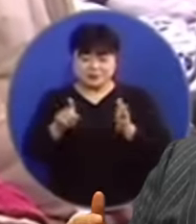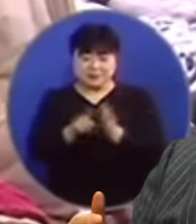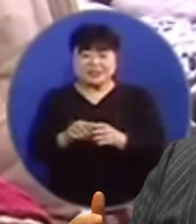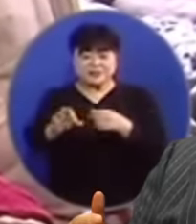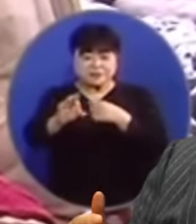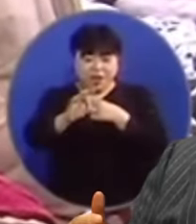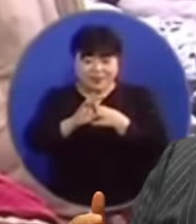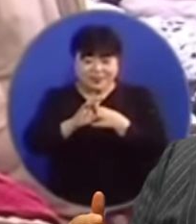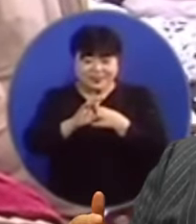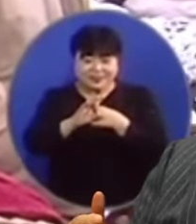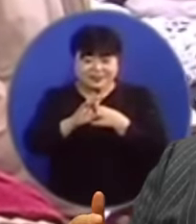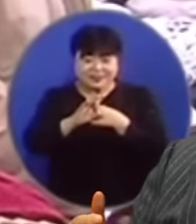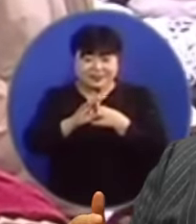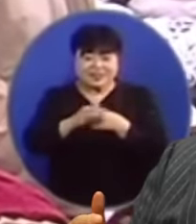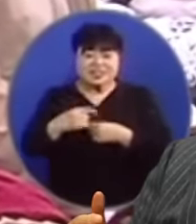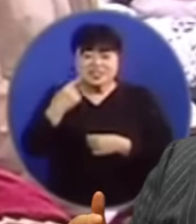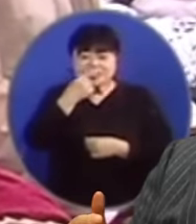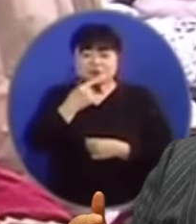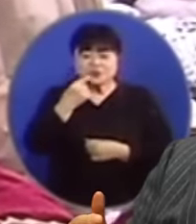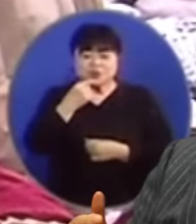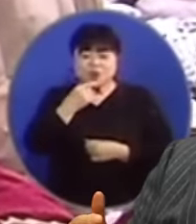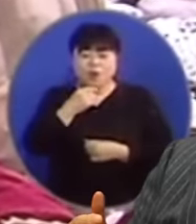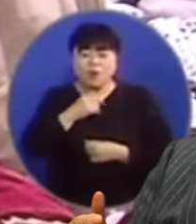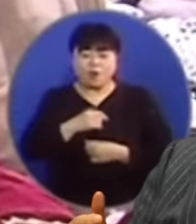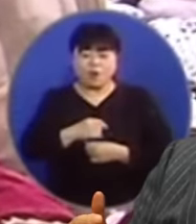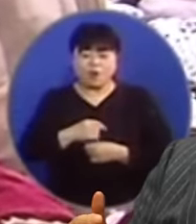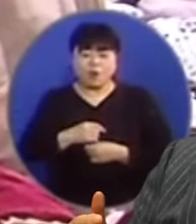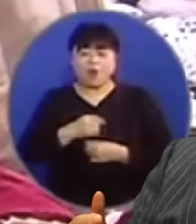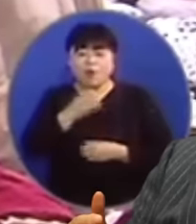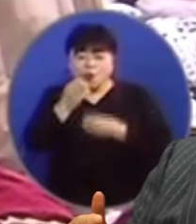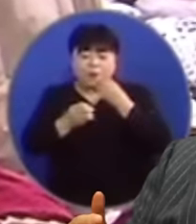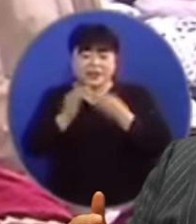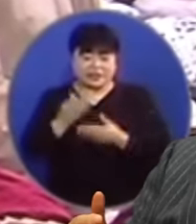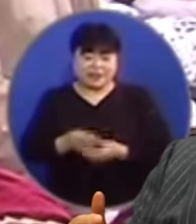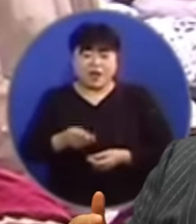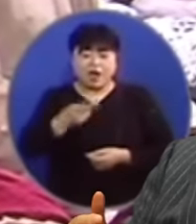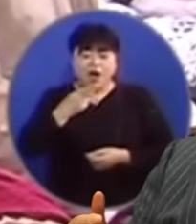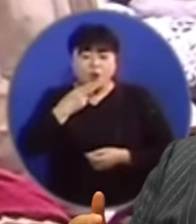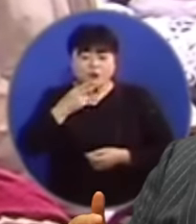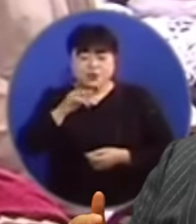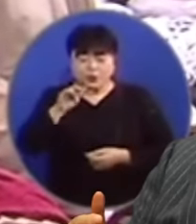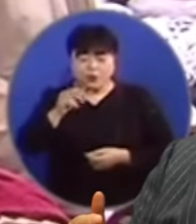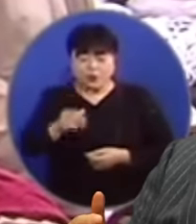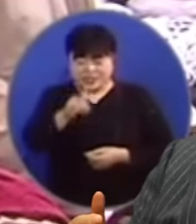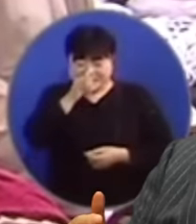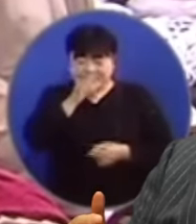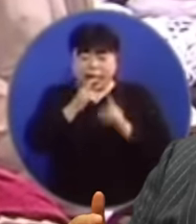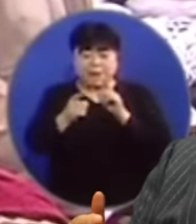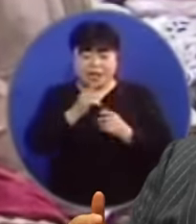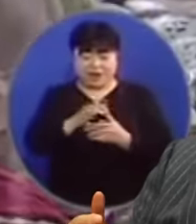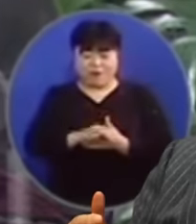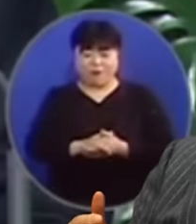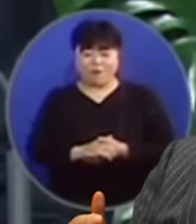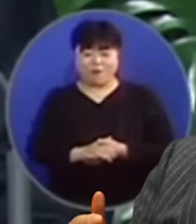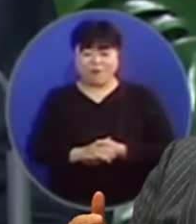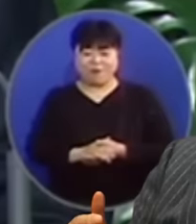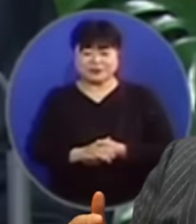믿었으면 입술로 고백해야 된다. 없는 것을 있는 것처럼 말해야 된다.